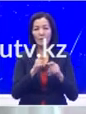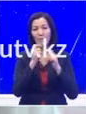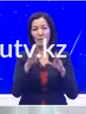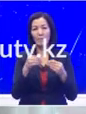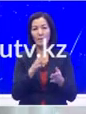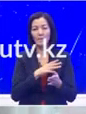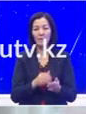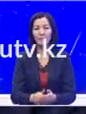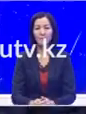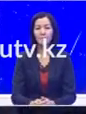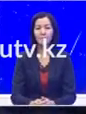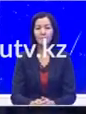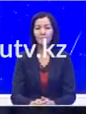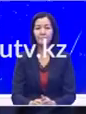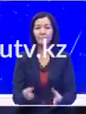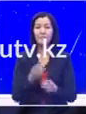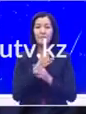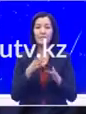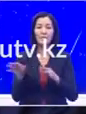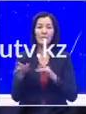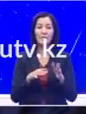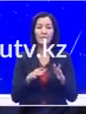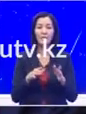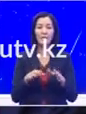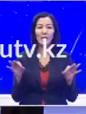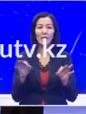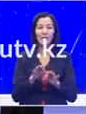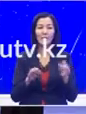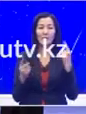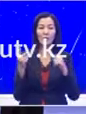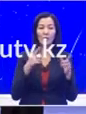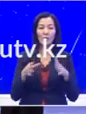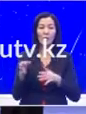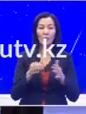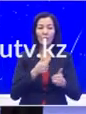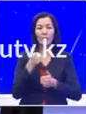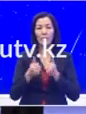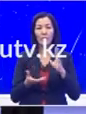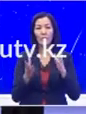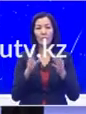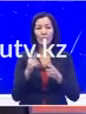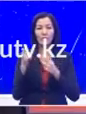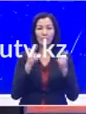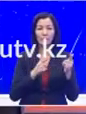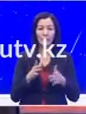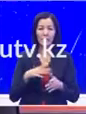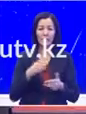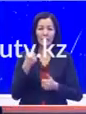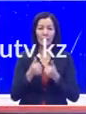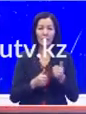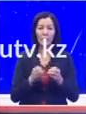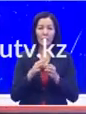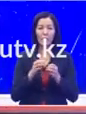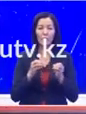марапаттармен марапатталды. Салтанатты шара аясында композиторлар арасында өткен облыстық байқаудың қорытындысы шығарылды. Байқауға барлығы